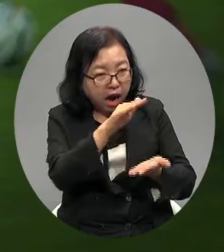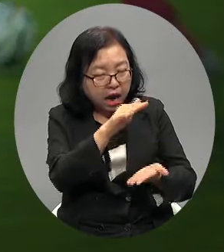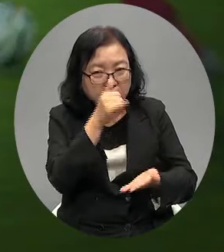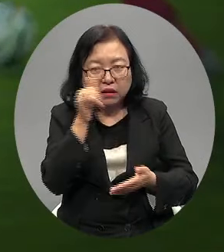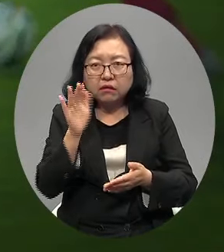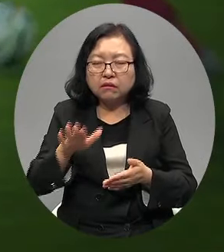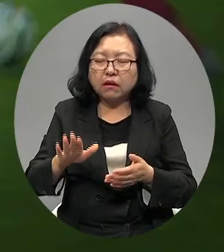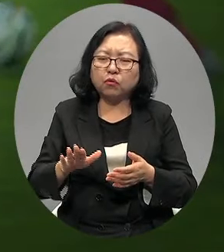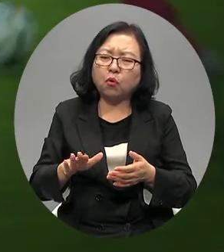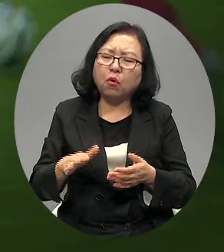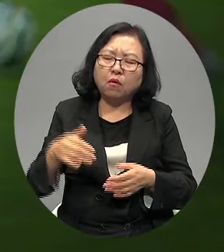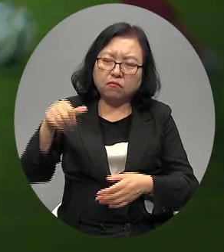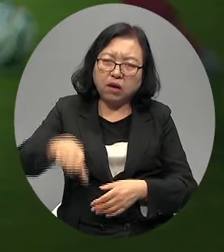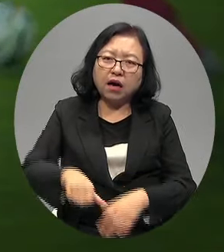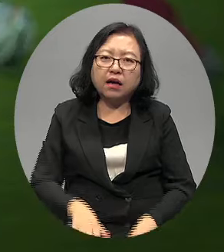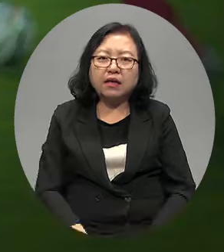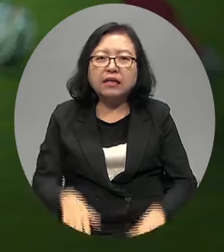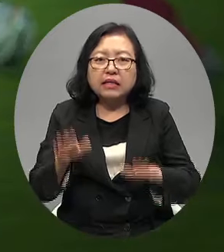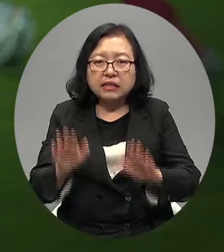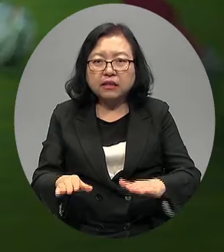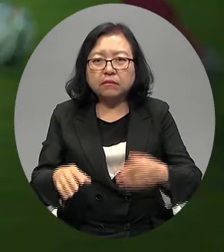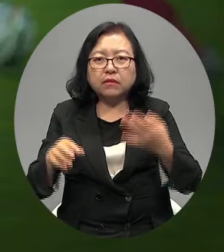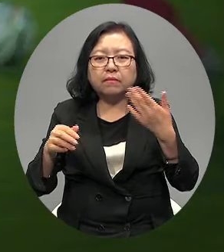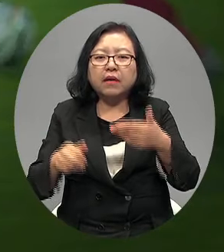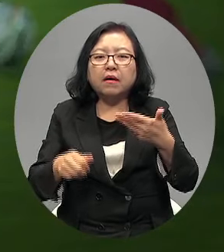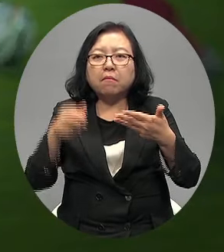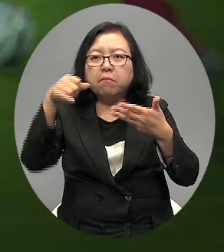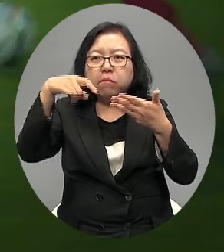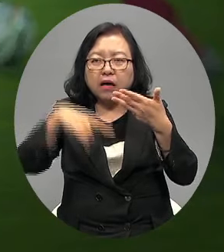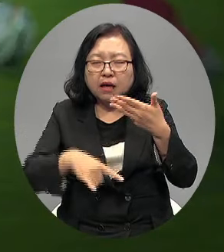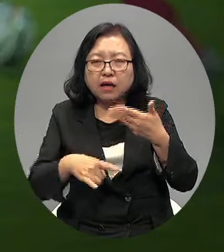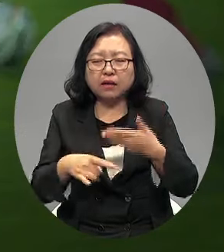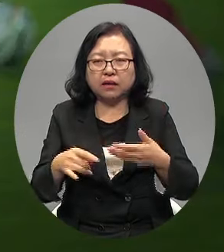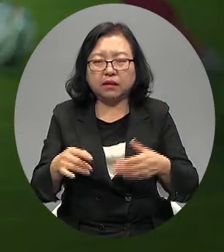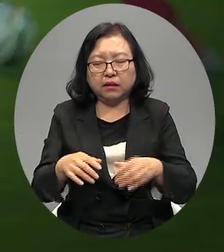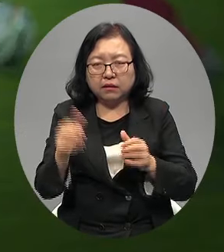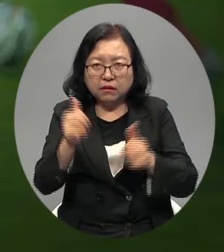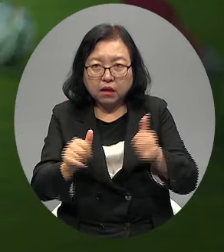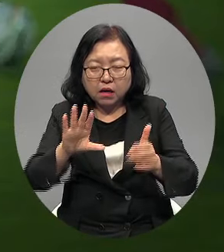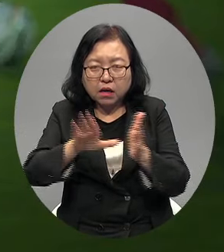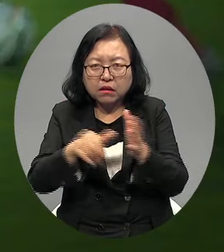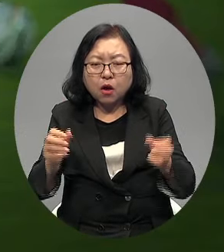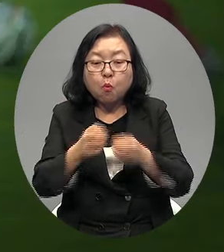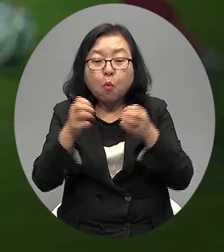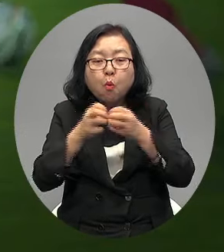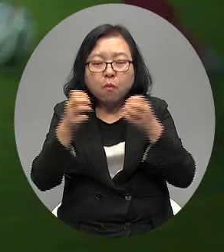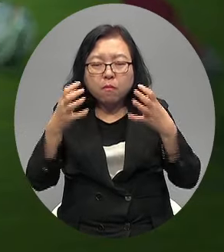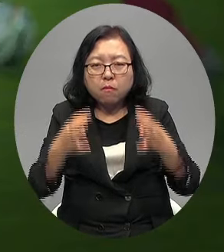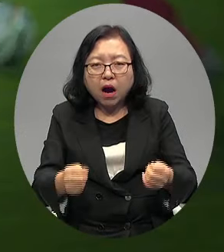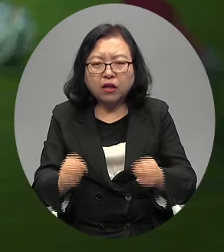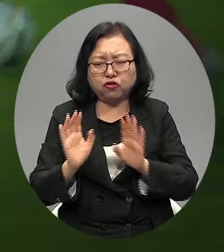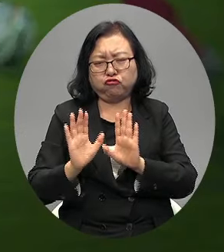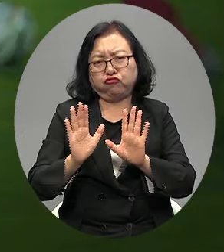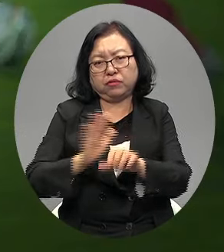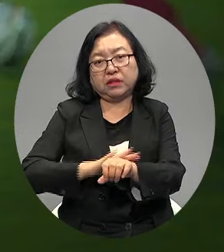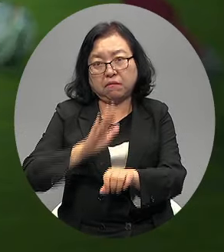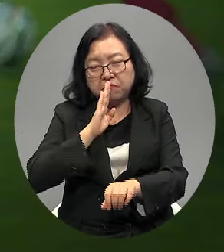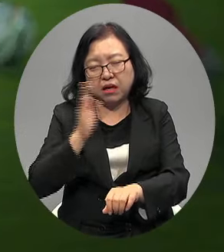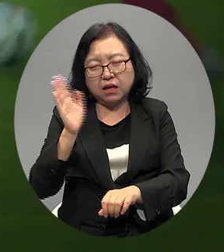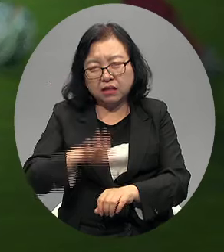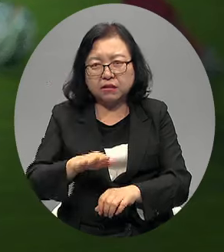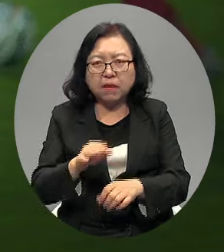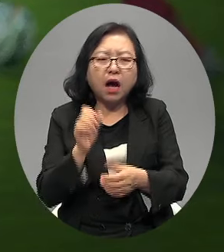리그 8위를 유지한 상황. 리그에서 가장 무승부가 많을 정도로 탄탄한 수비를 자랑하지만 득점은